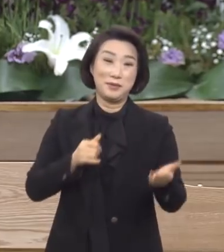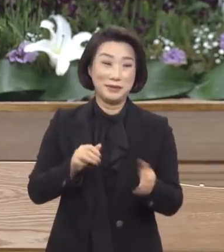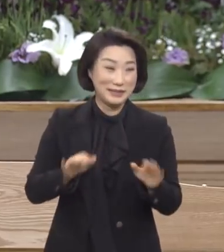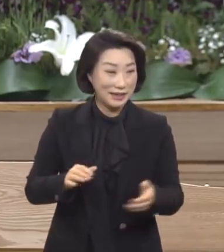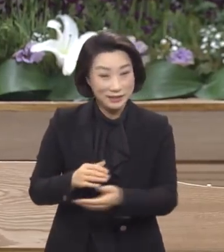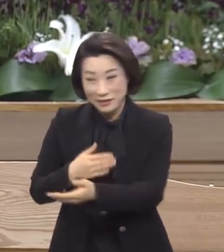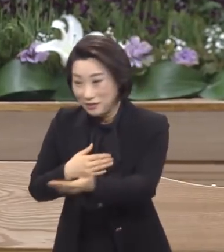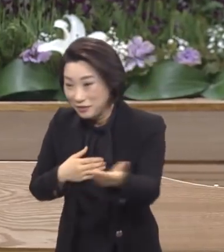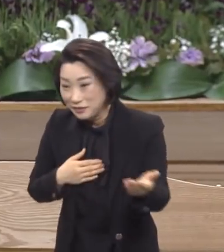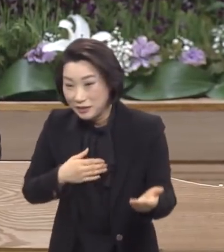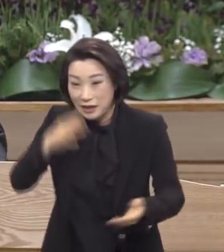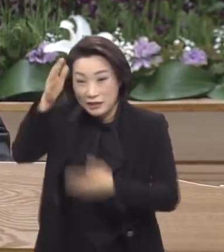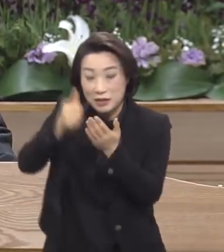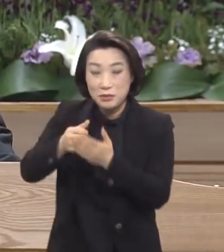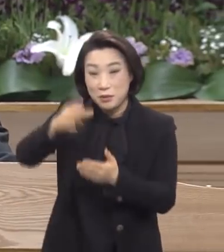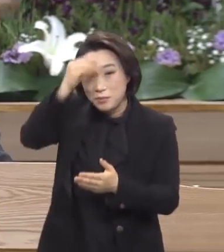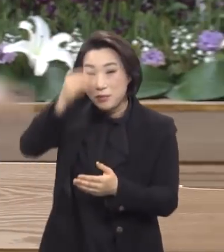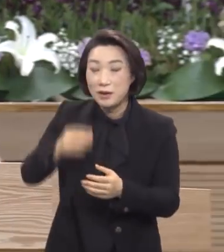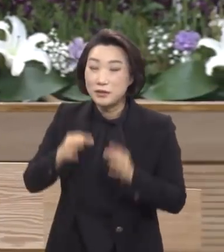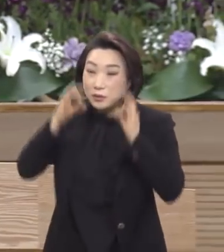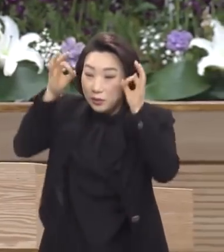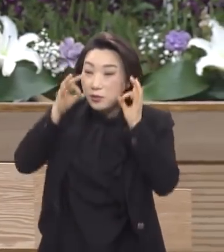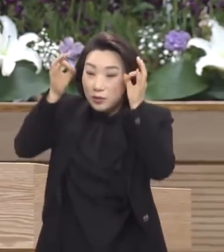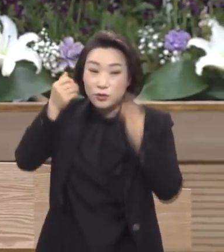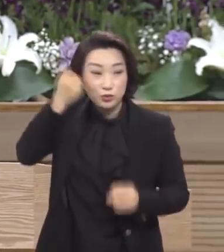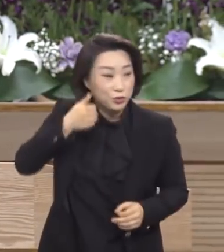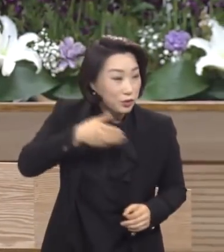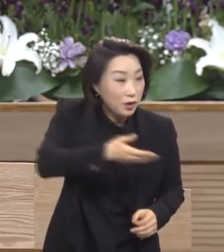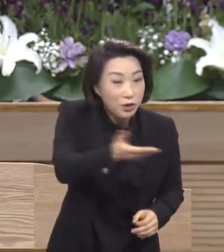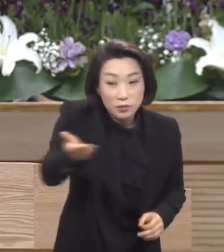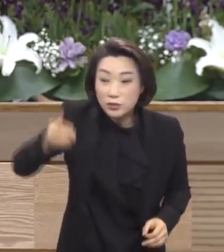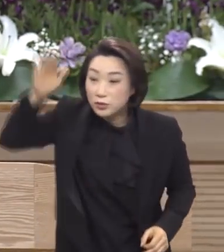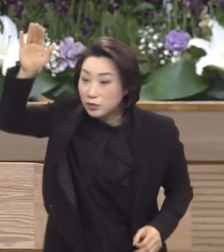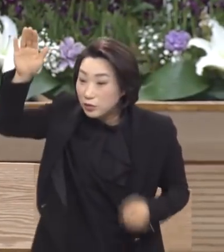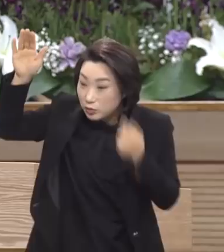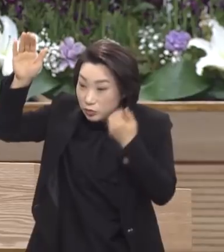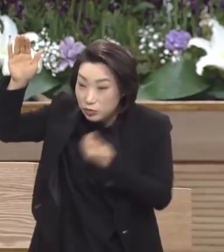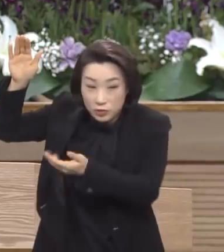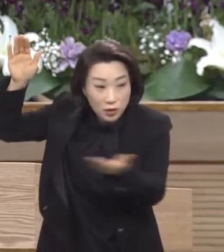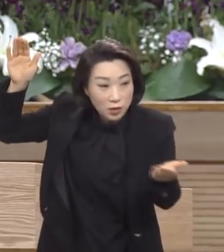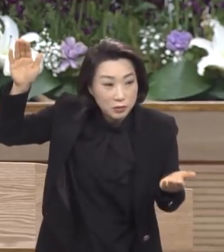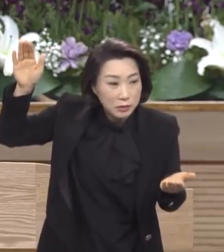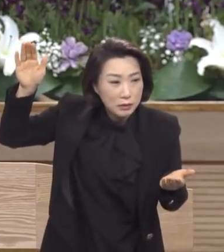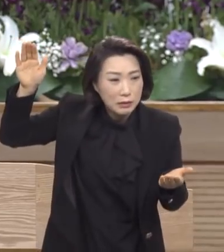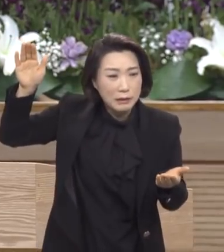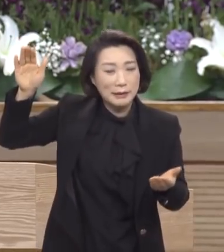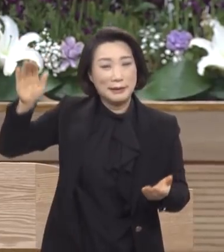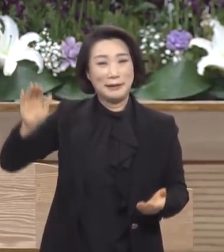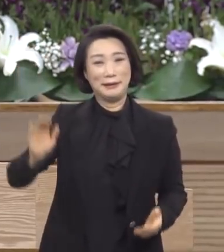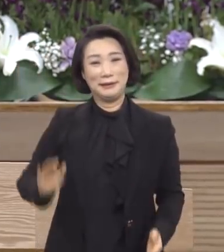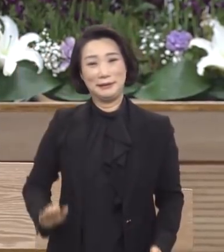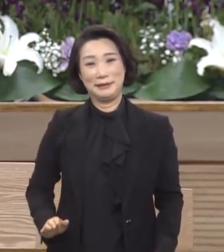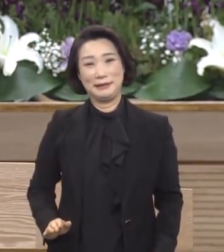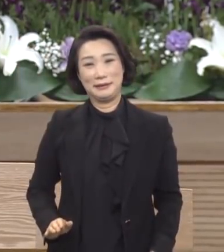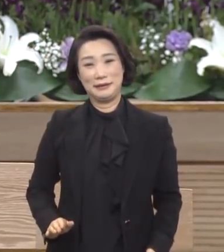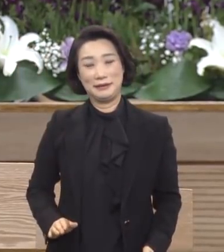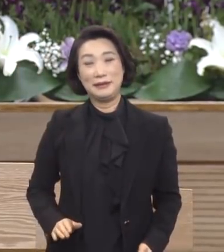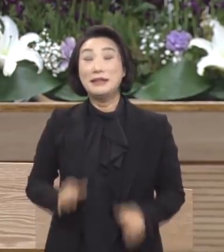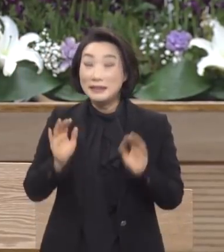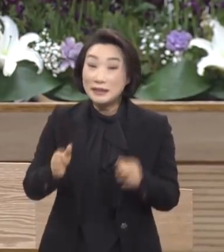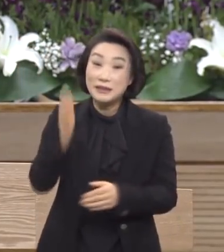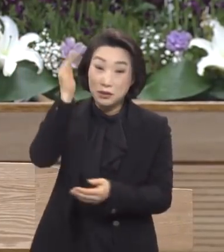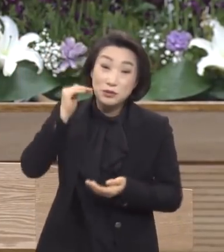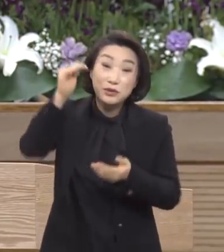하나님을 본받으려고 애쓰는 사람이 있어요? 노력하는 사람이 있어요? 이 말 왜